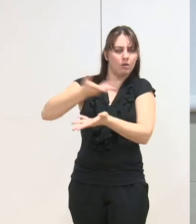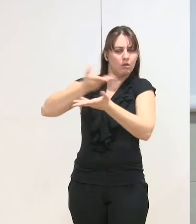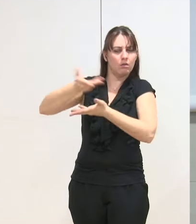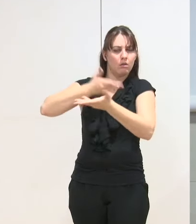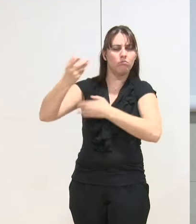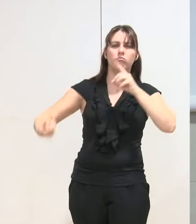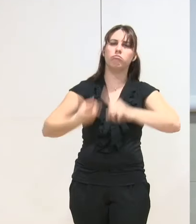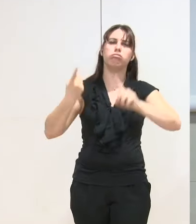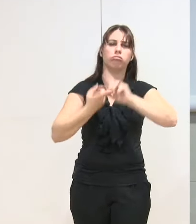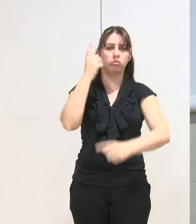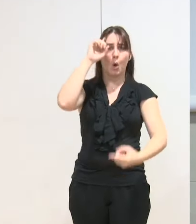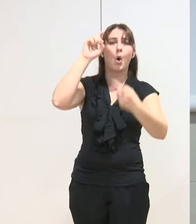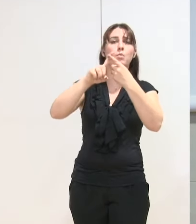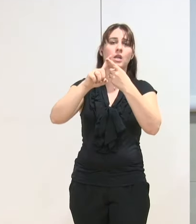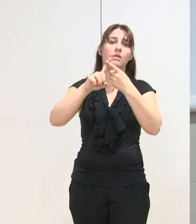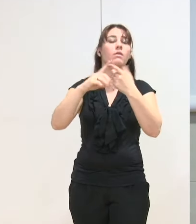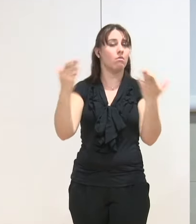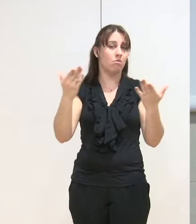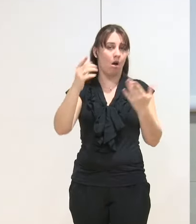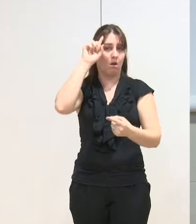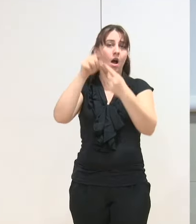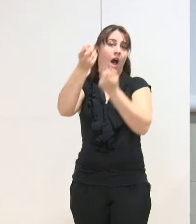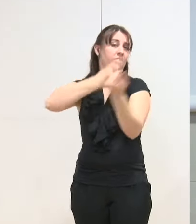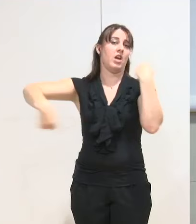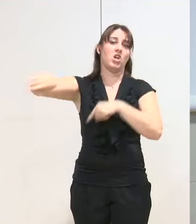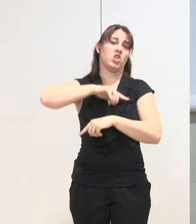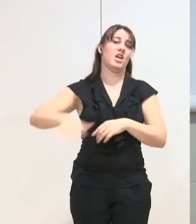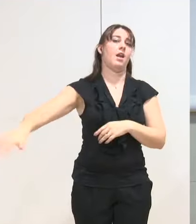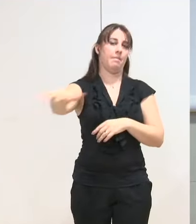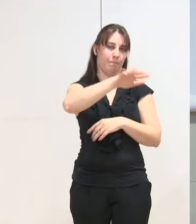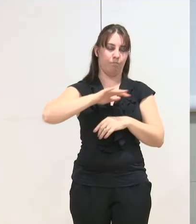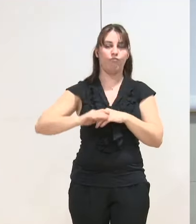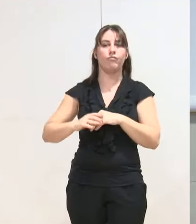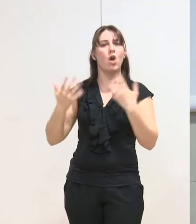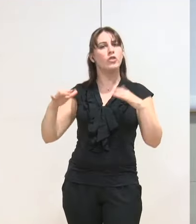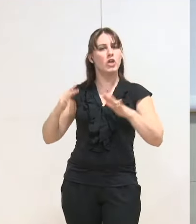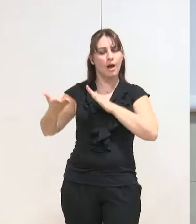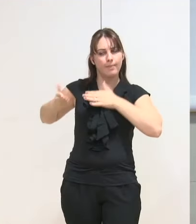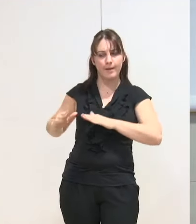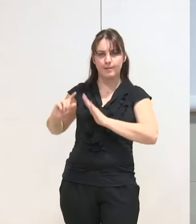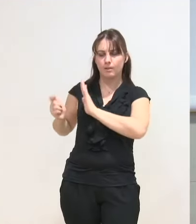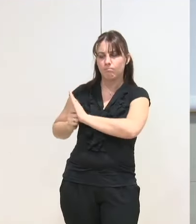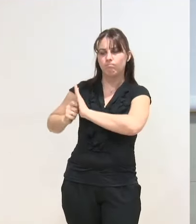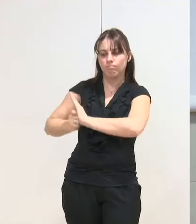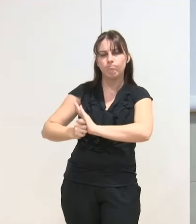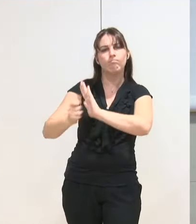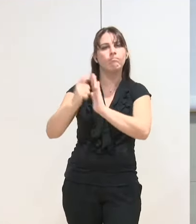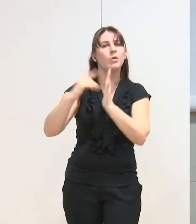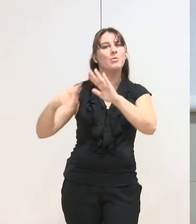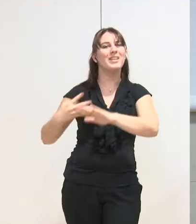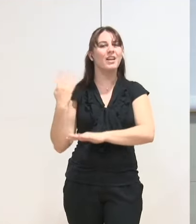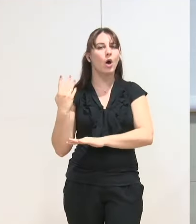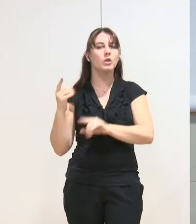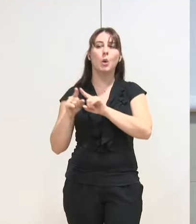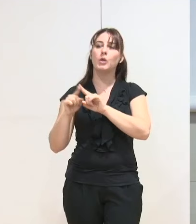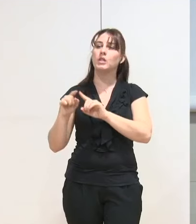pour satisfaire l'intérêt général des jalons ont été posés dès 2014 et les premiers mois du